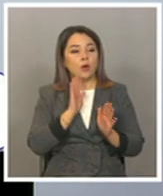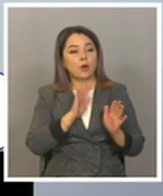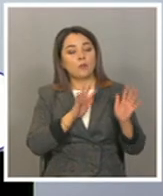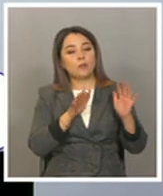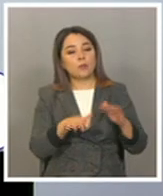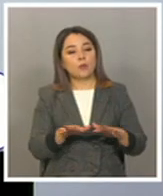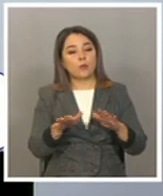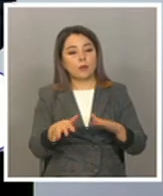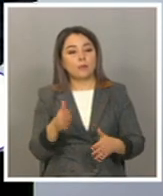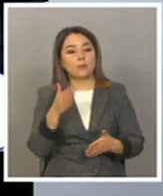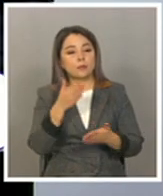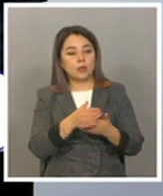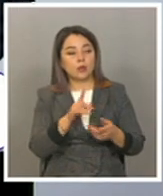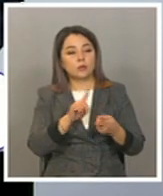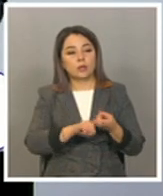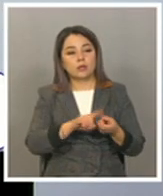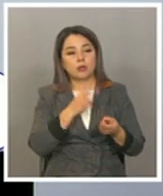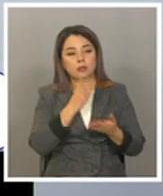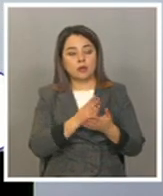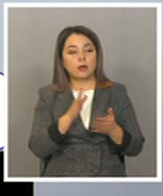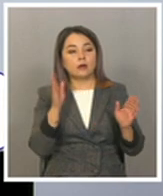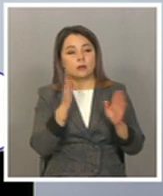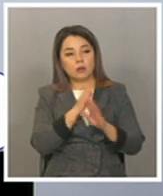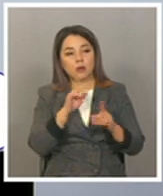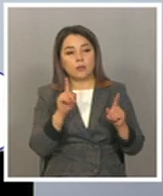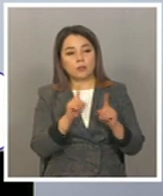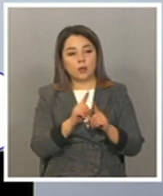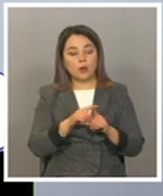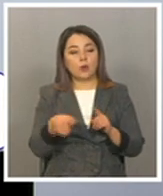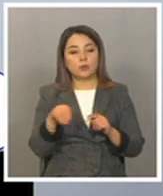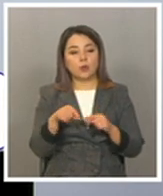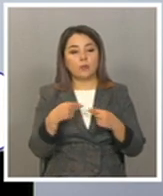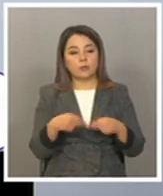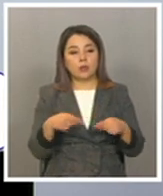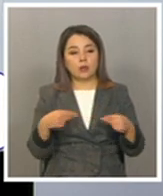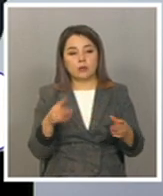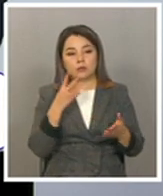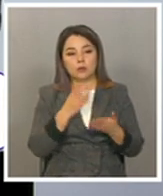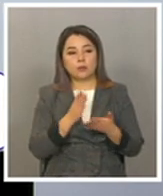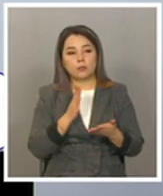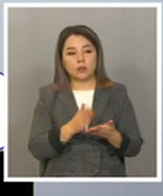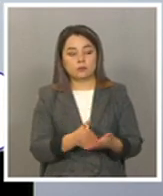ағыстарда тікелей әсер етеді климатқа, соған байланысты топырақ әркелкі болып келеді.